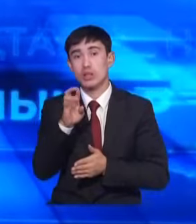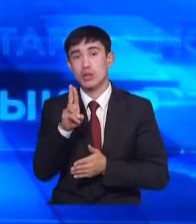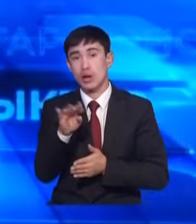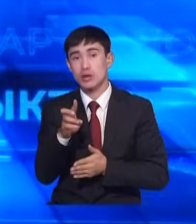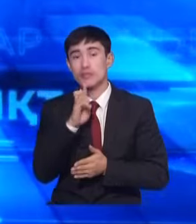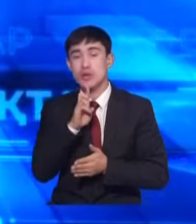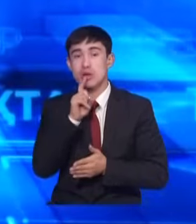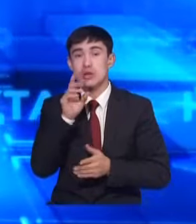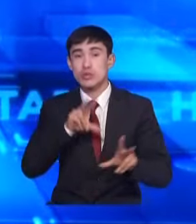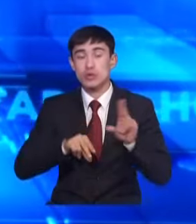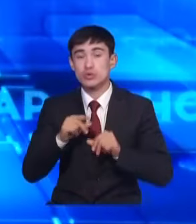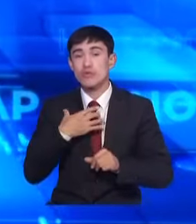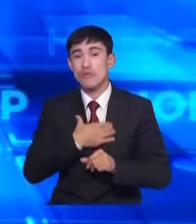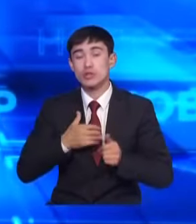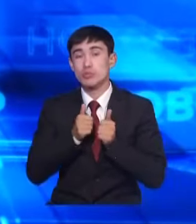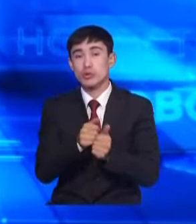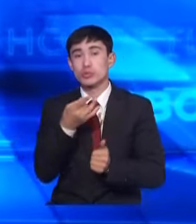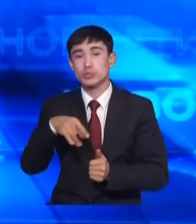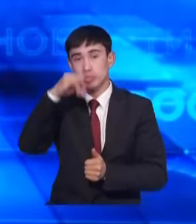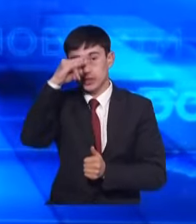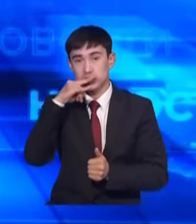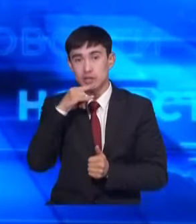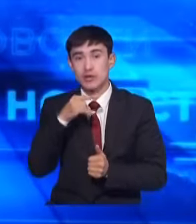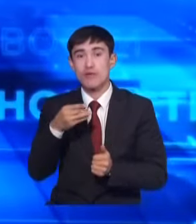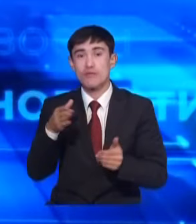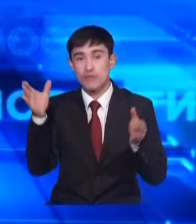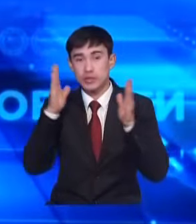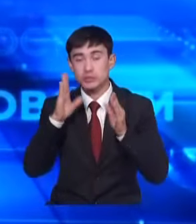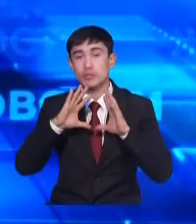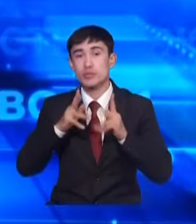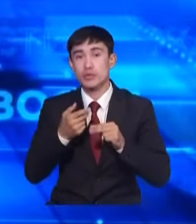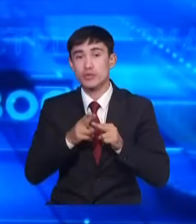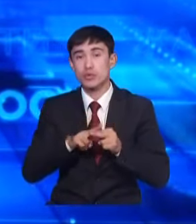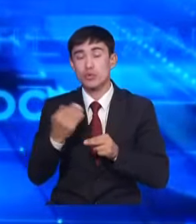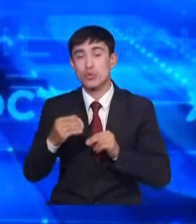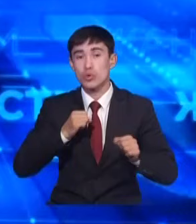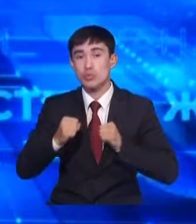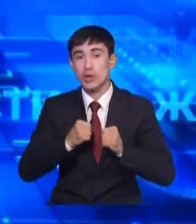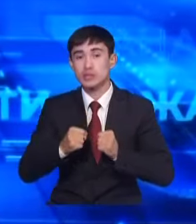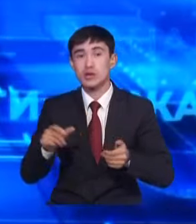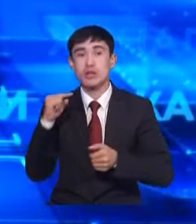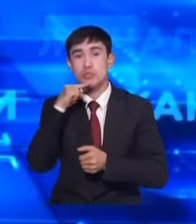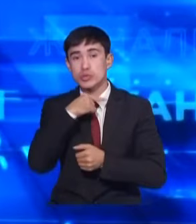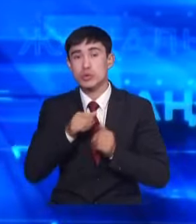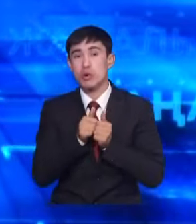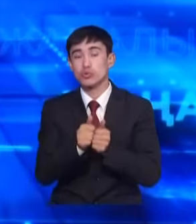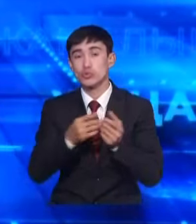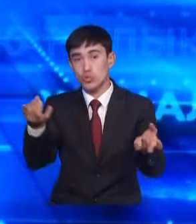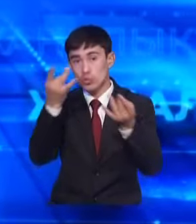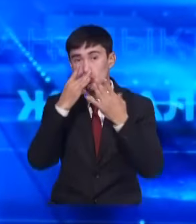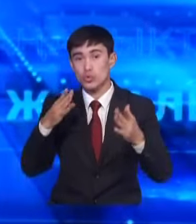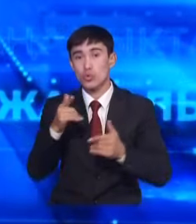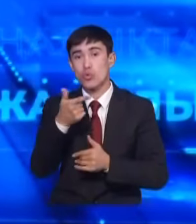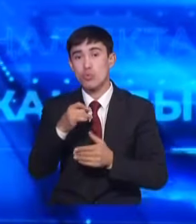является надёжным и важным партнёром Республики Казахстан в исламском мире вместе с тем укрепляются экономическое партнёрства